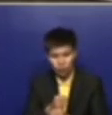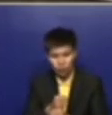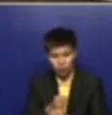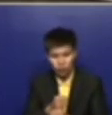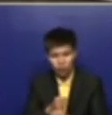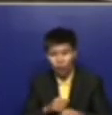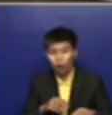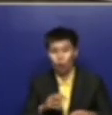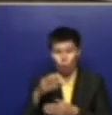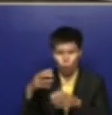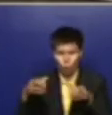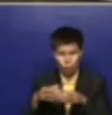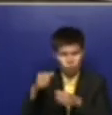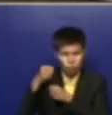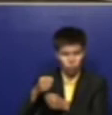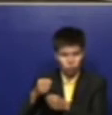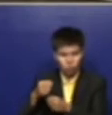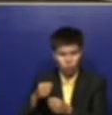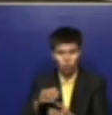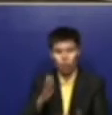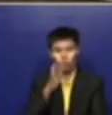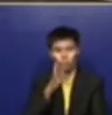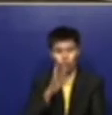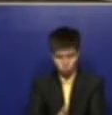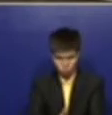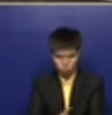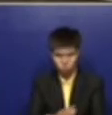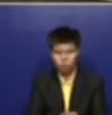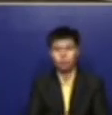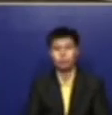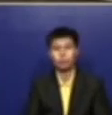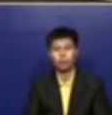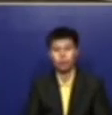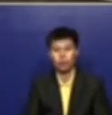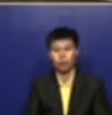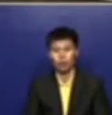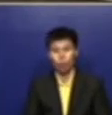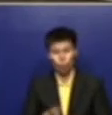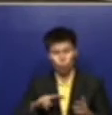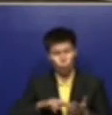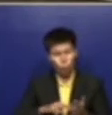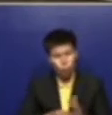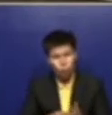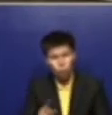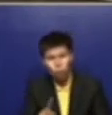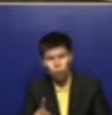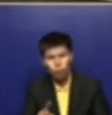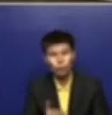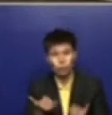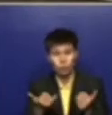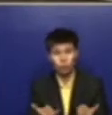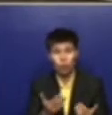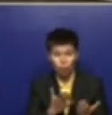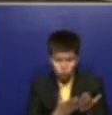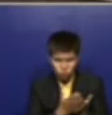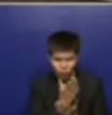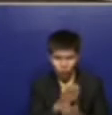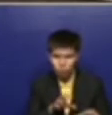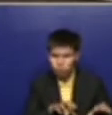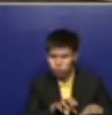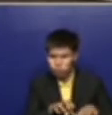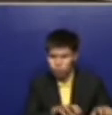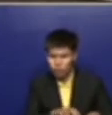มท่านประธานครับนั่นหมายความว่าขณะนี้ฝ่ายบ้านเมืองเนี่ยฝ่ายบริหาร